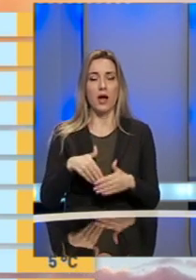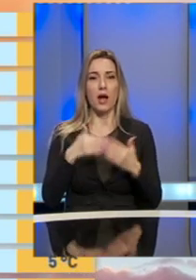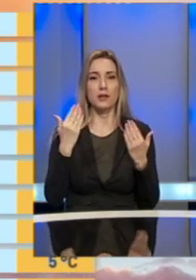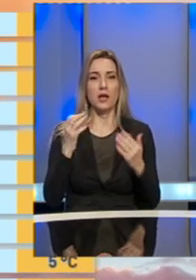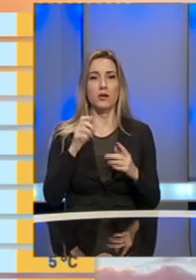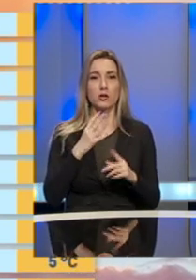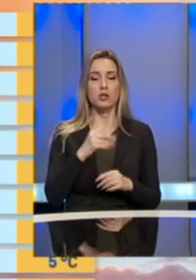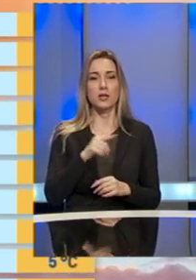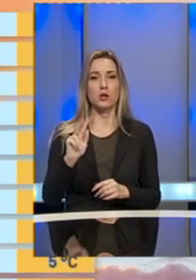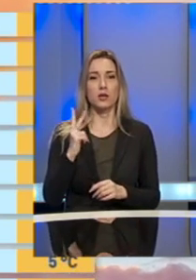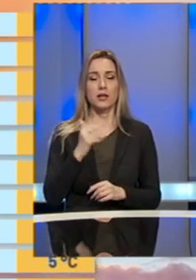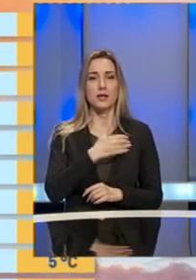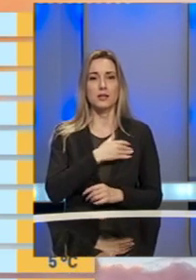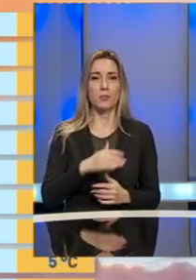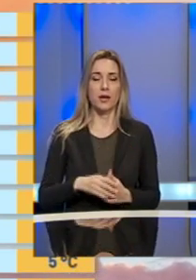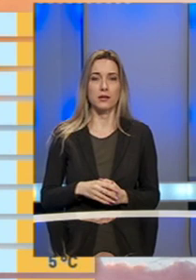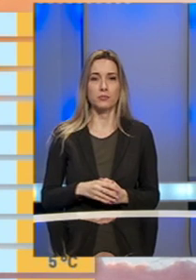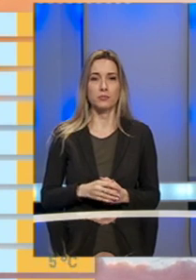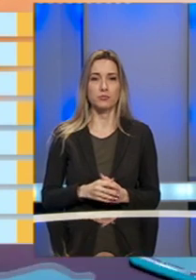dnevna od 4 do 13 stepeni.